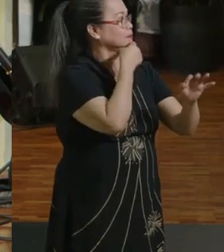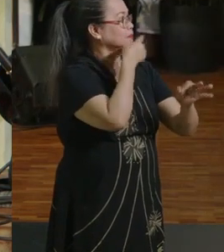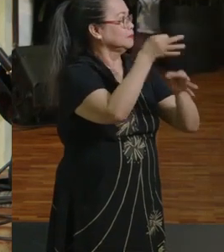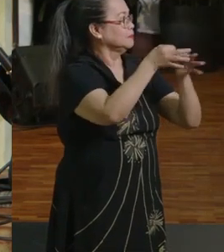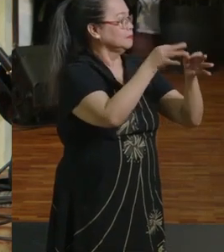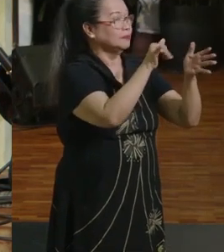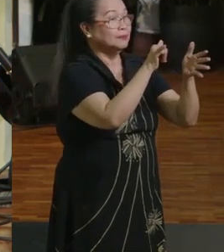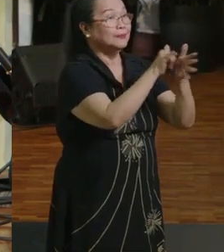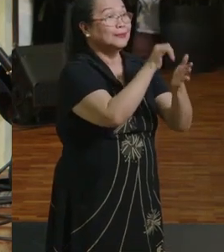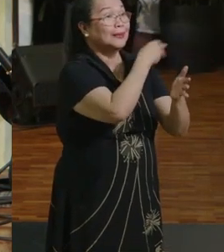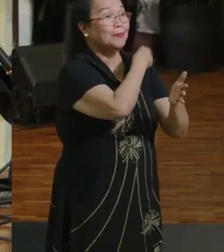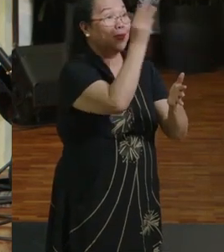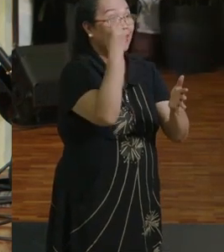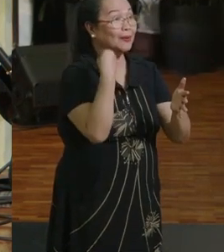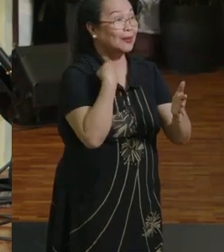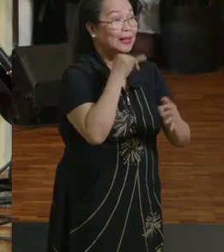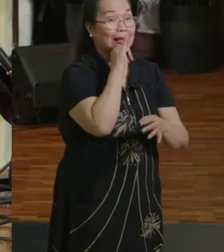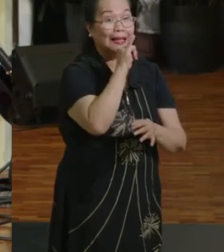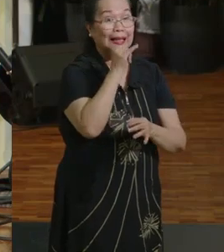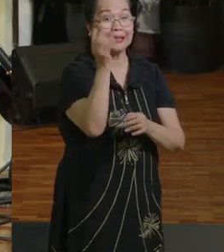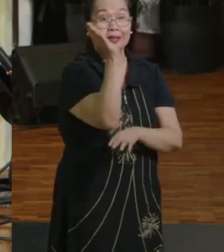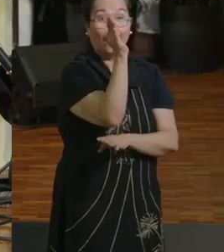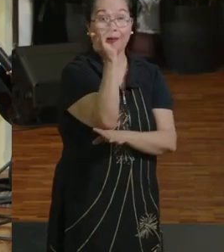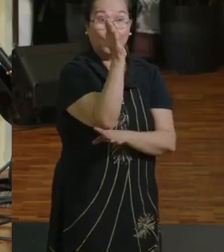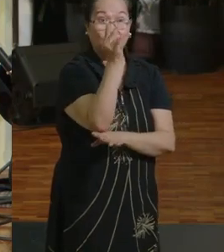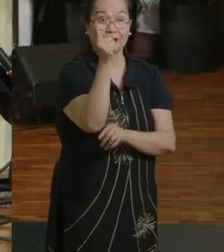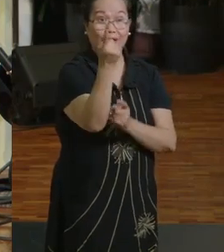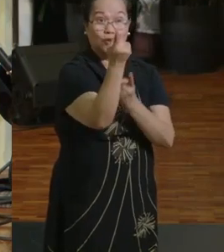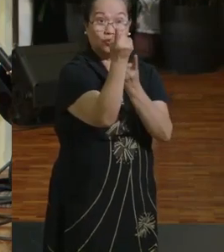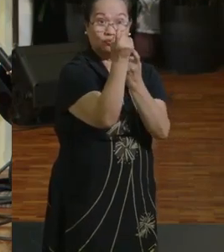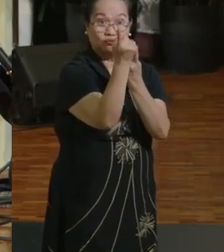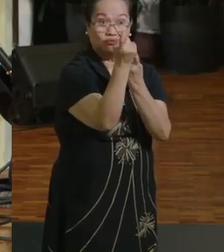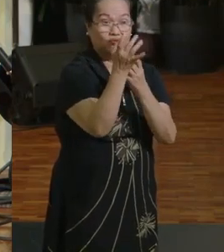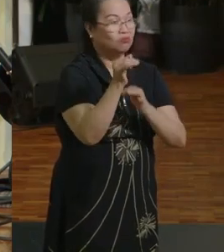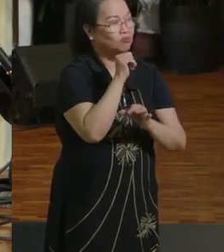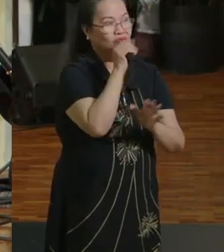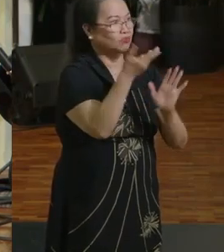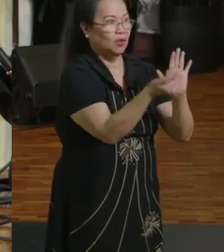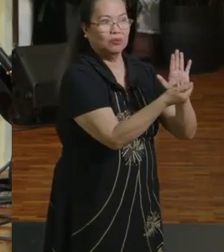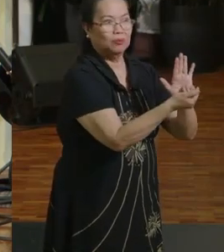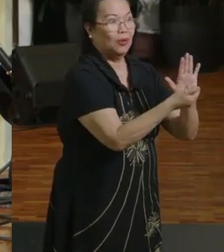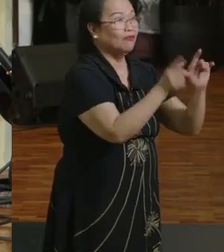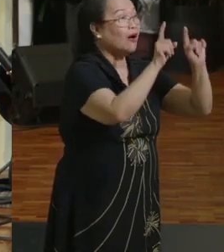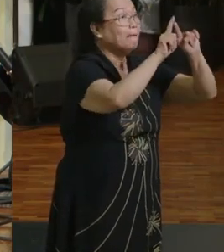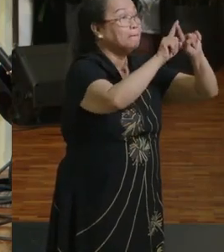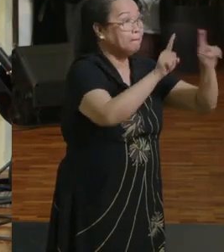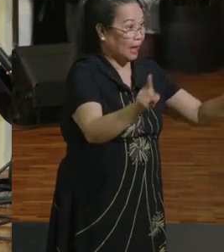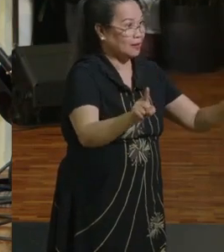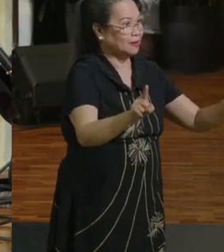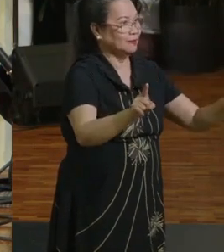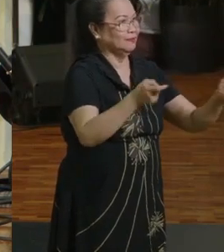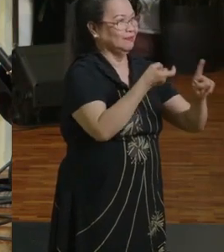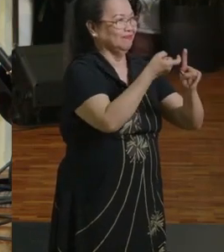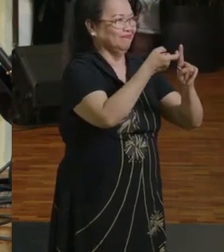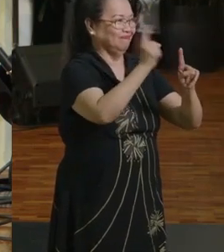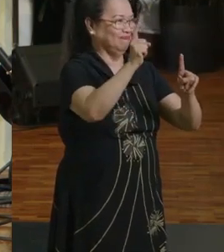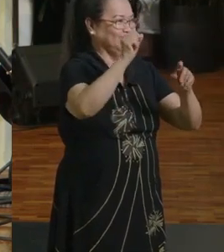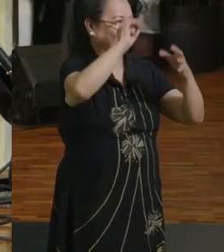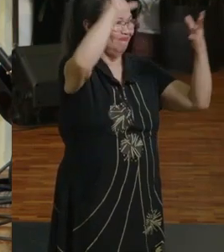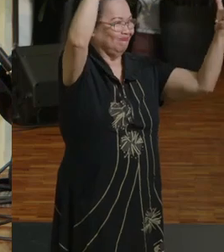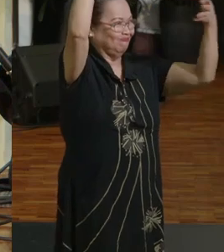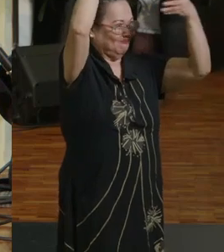scripture na si Mary ay isang makasalanang babae. Pero, siya ay